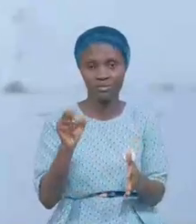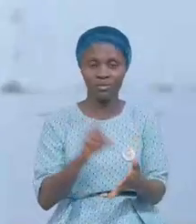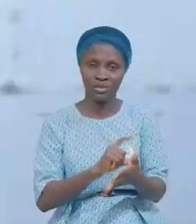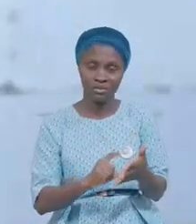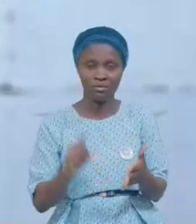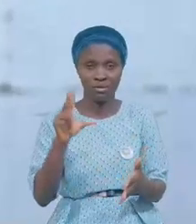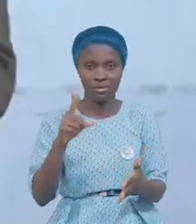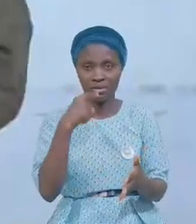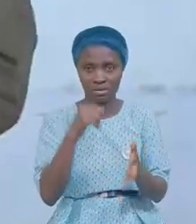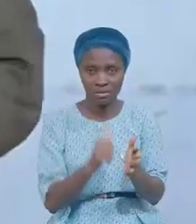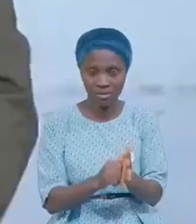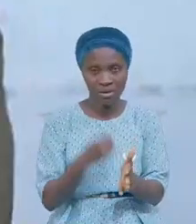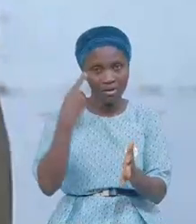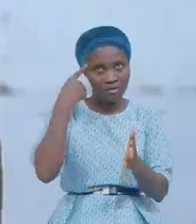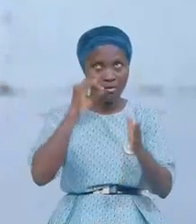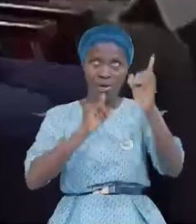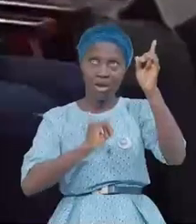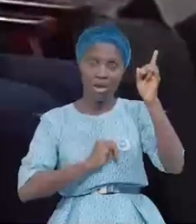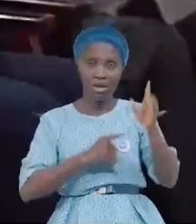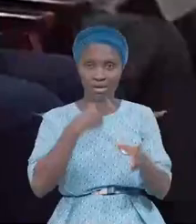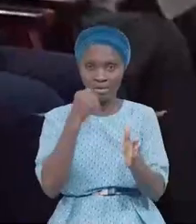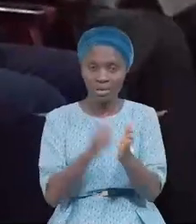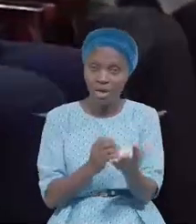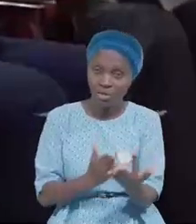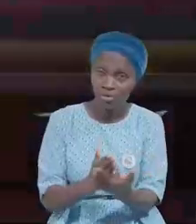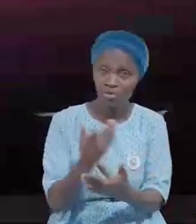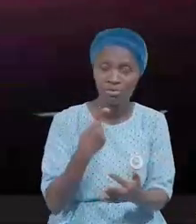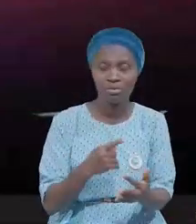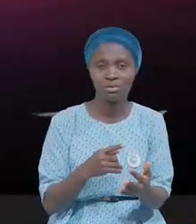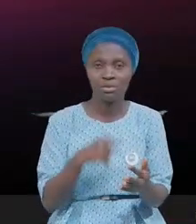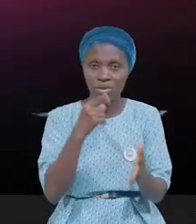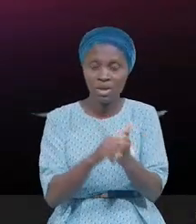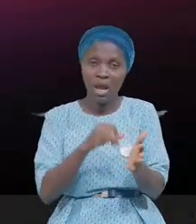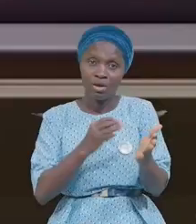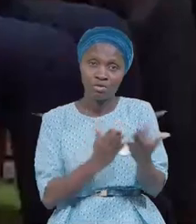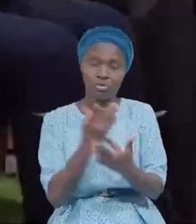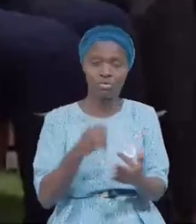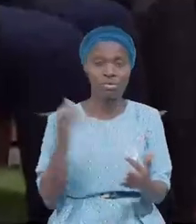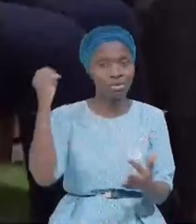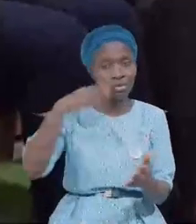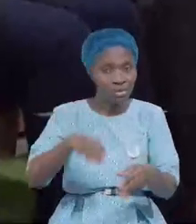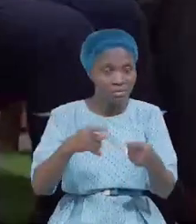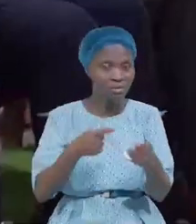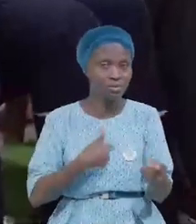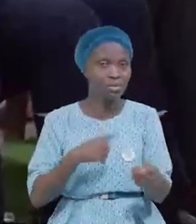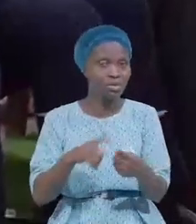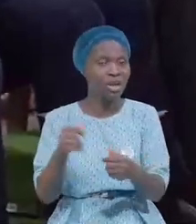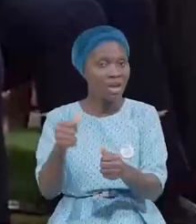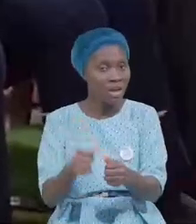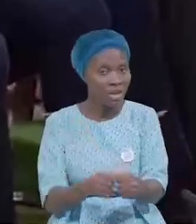qui dit, par la grâce qui m'a été donnée, je dis à chacun de vous, voyez